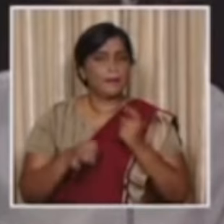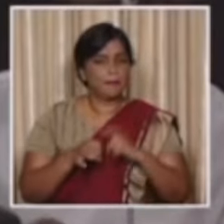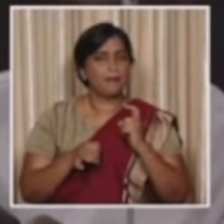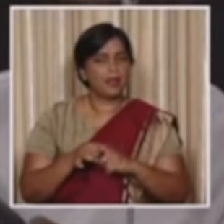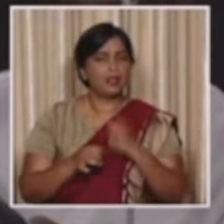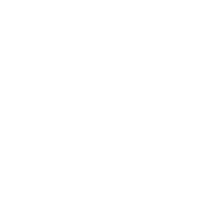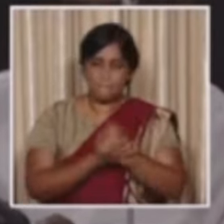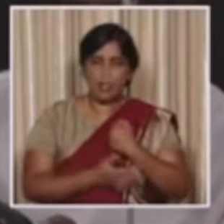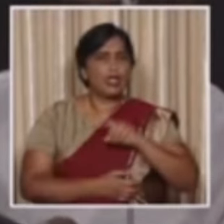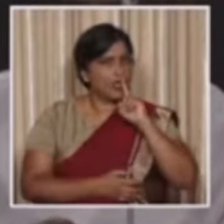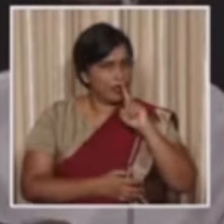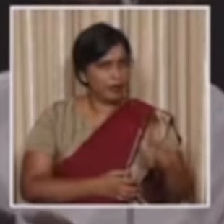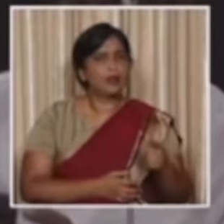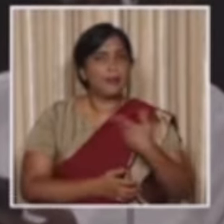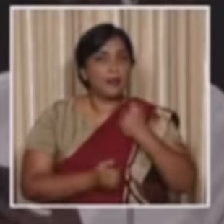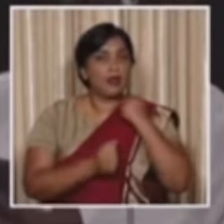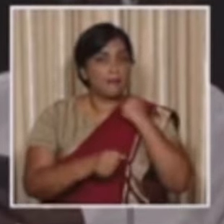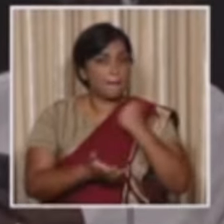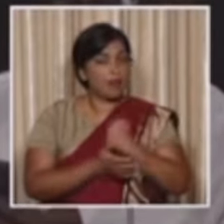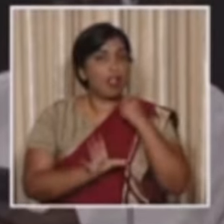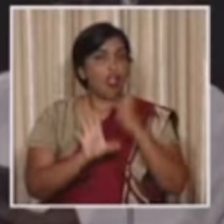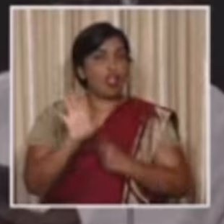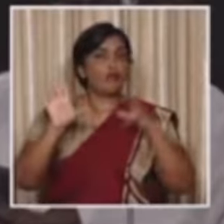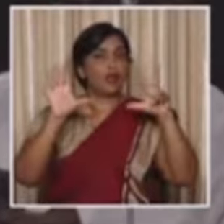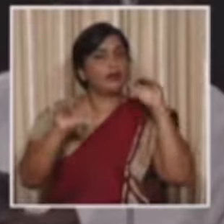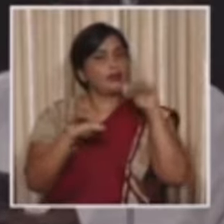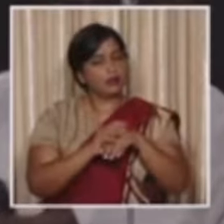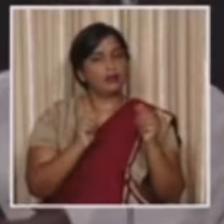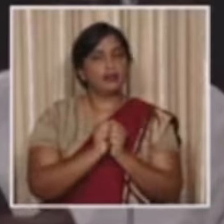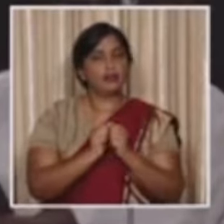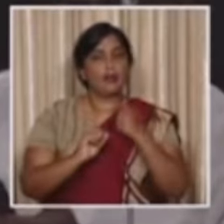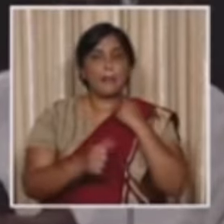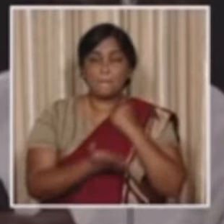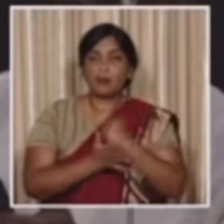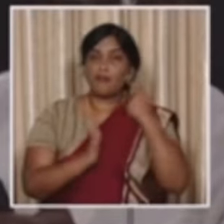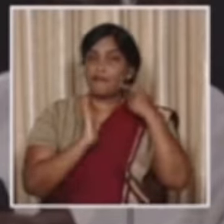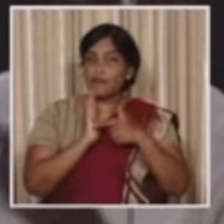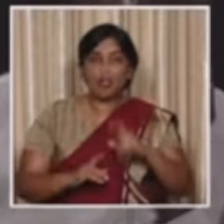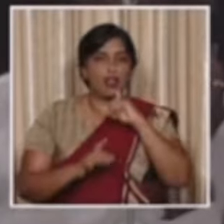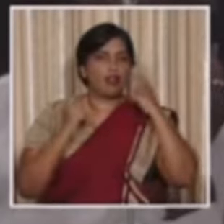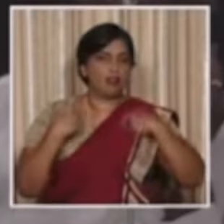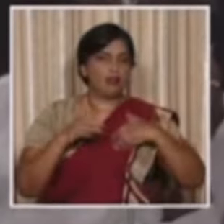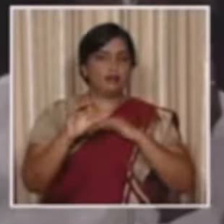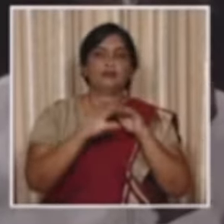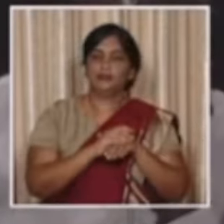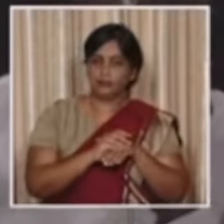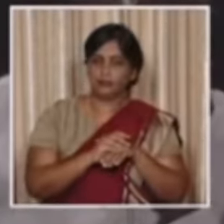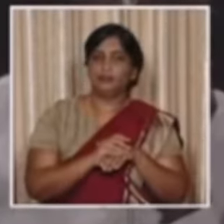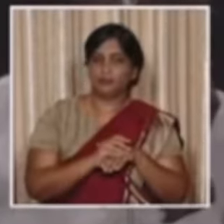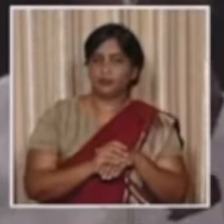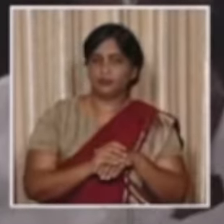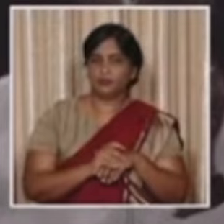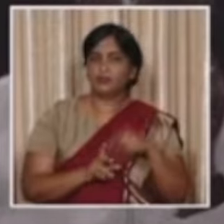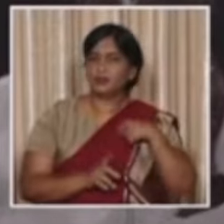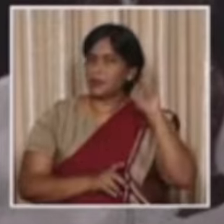බැංකු නිලධාරින් එදා ඇහුවා. මොකද මමත් බැංකුවේ අවුරුදු 8ක් ඉඳලා තියෙනවා. මම බැංකු විභාගයත් ඉවර කළා තමයි නීති ක්ෂේත්‍රයට ආවේ. එතකොට මම